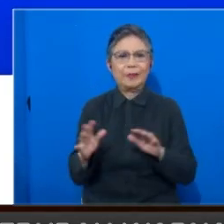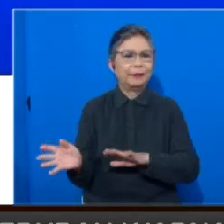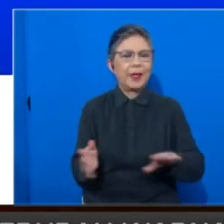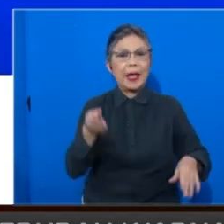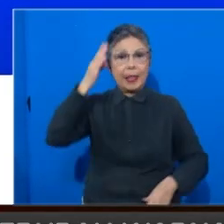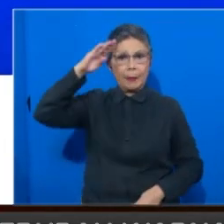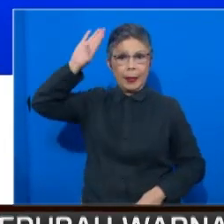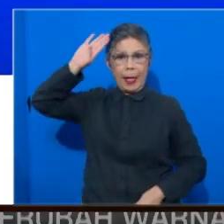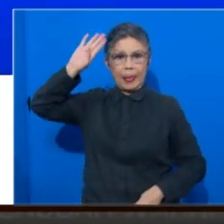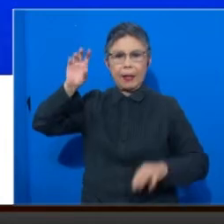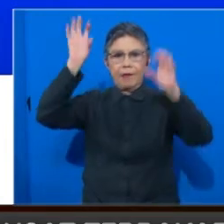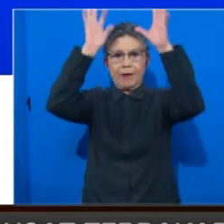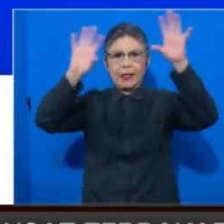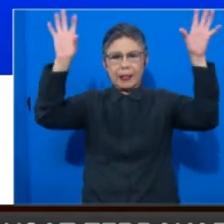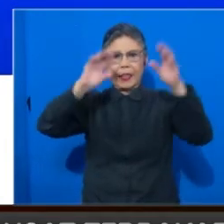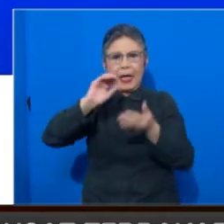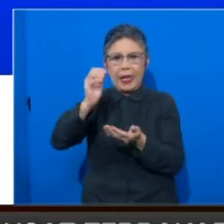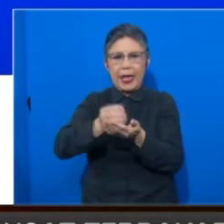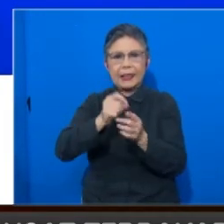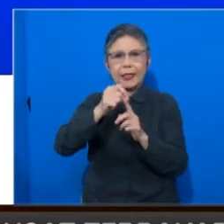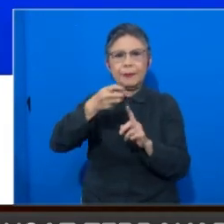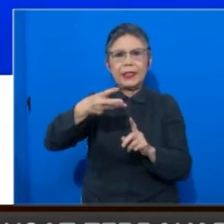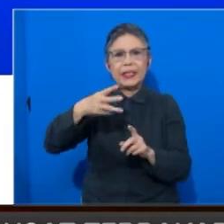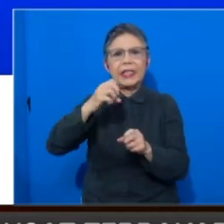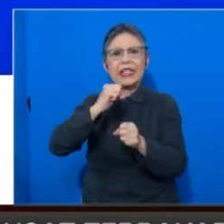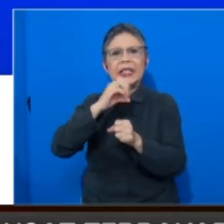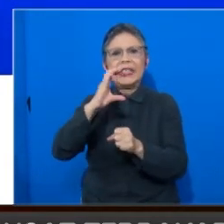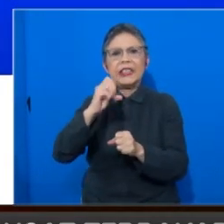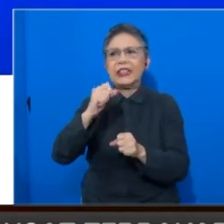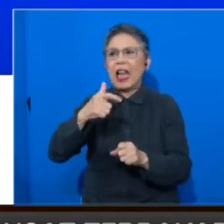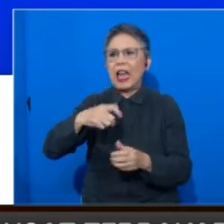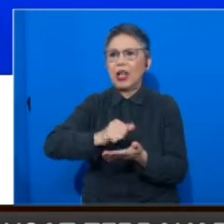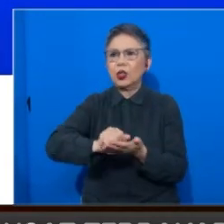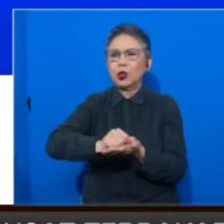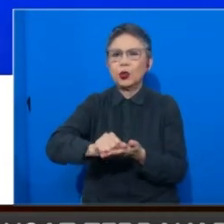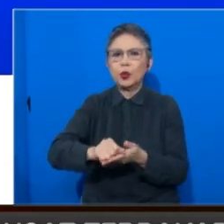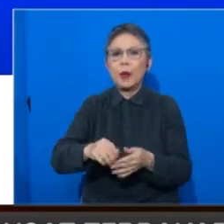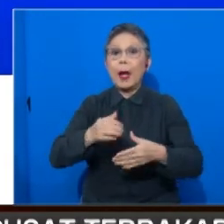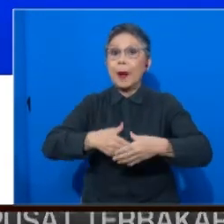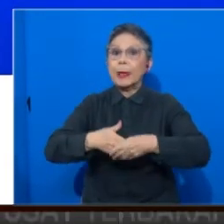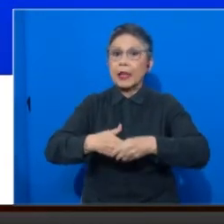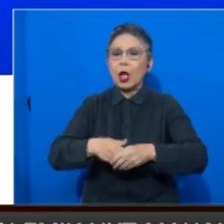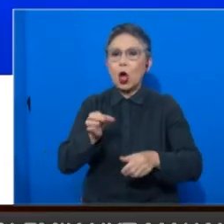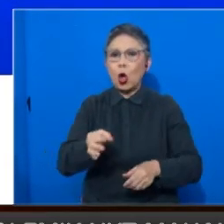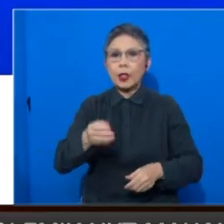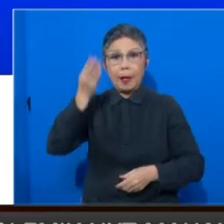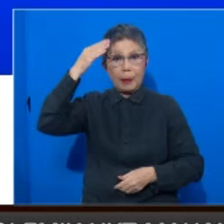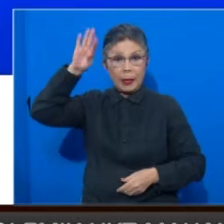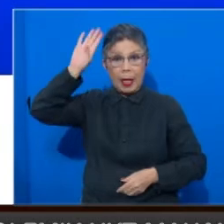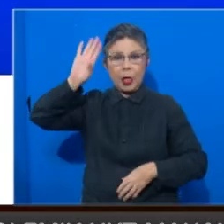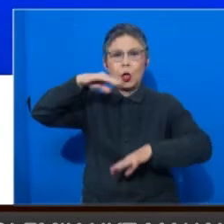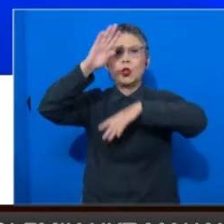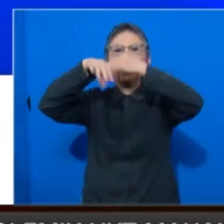ada juga festival nasi pecel pincuk gratis. Festival ini digelar untuk mengenalkan kota Blitar sebagai